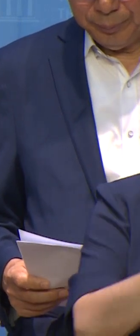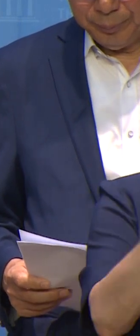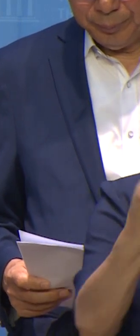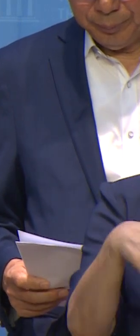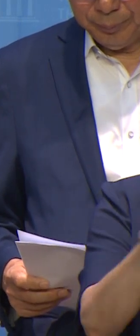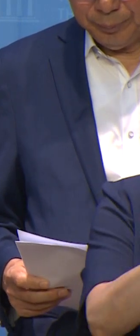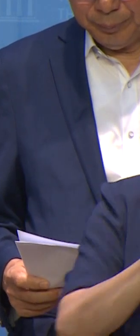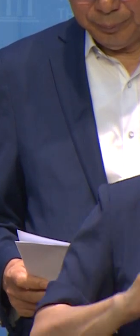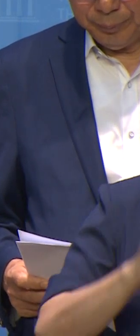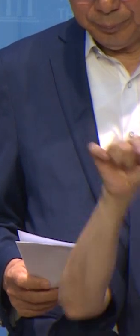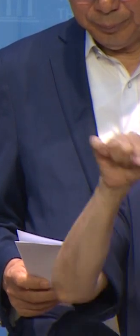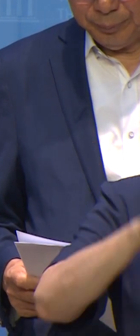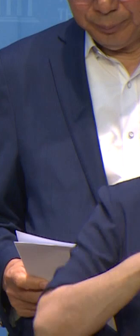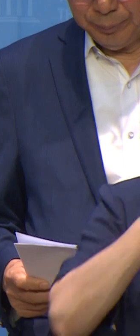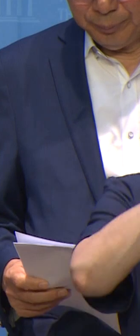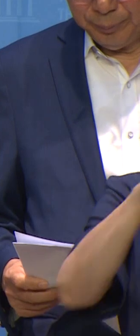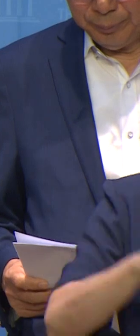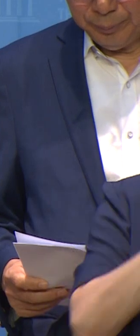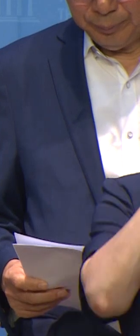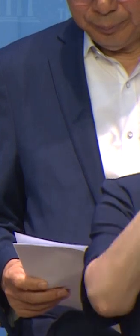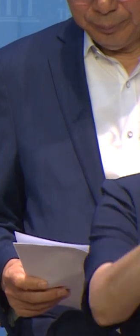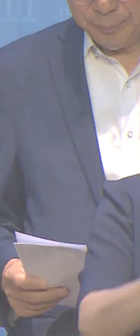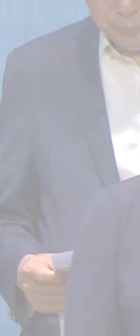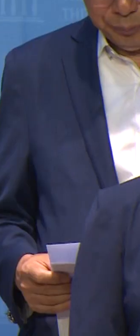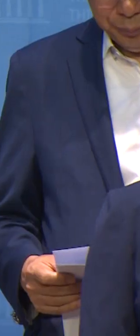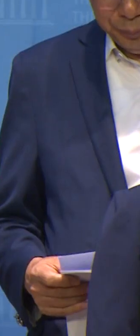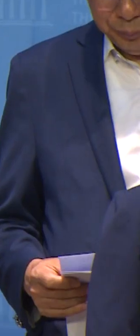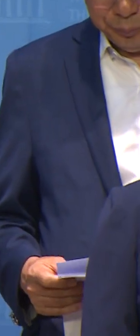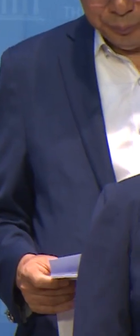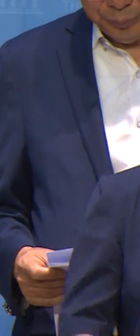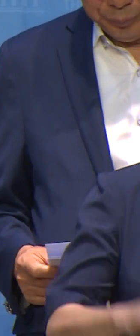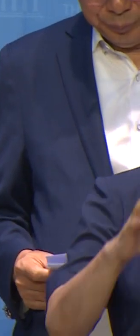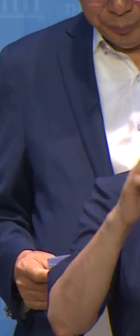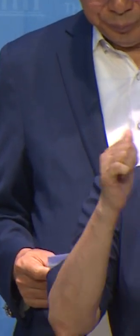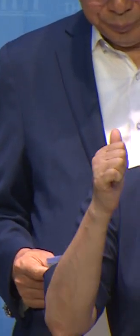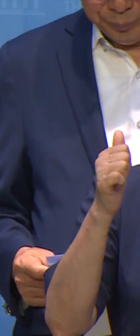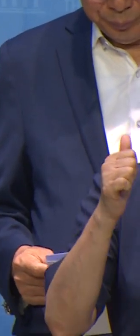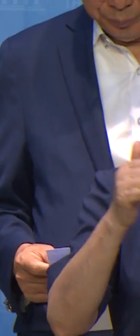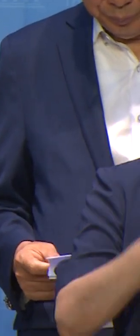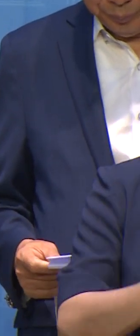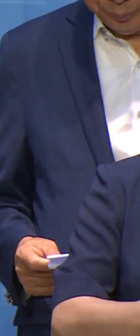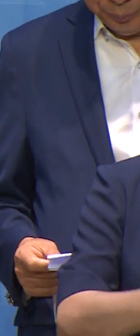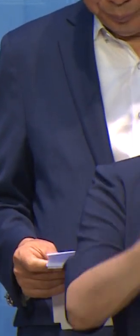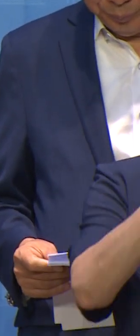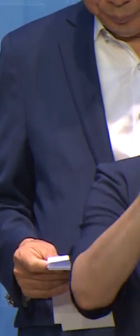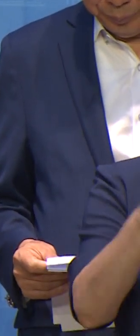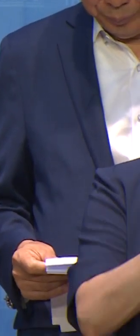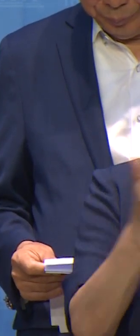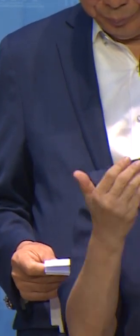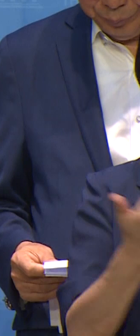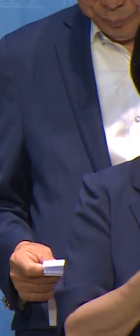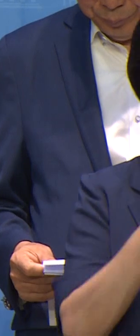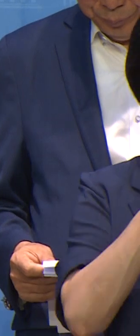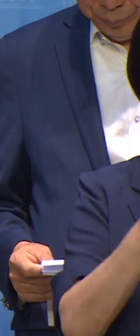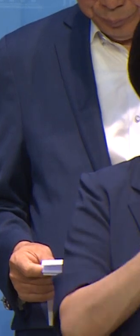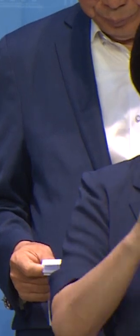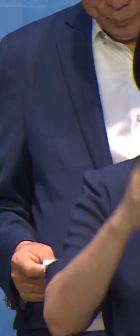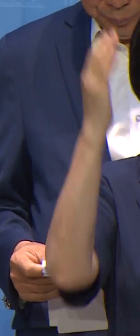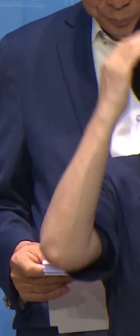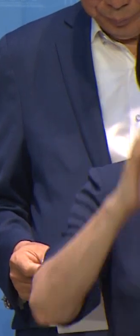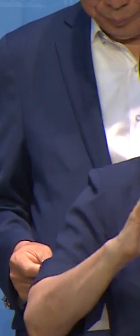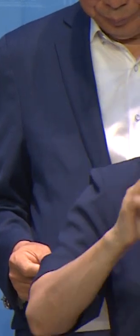위한 국정운영이 불가능하기 때문입니다. 국회 제1당이 반국가 세력이면 대한민국